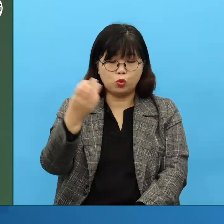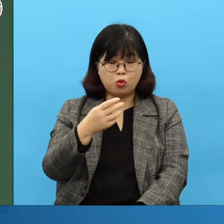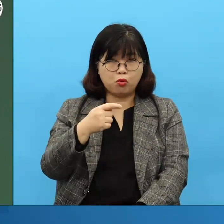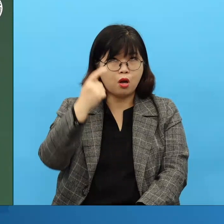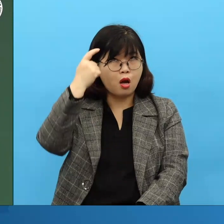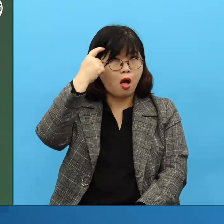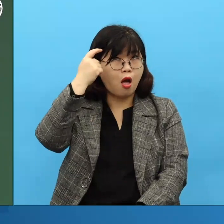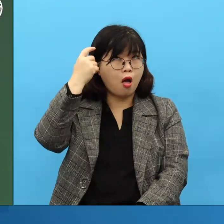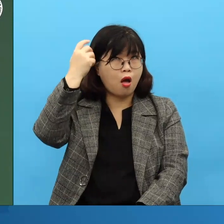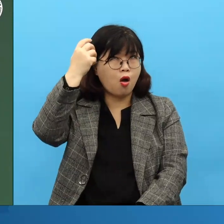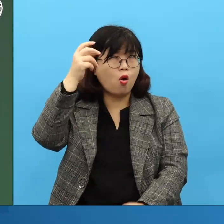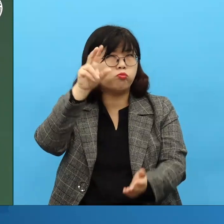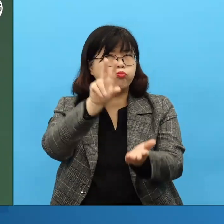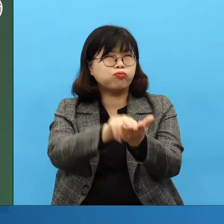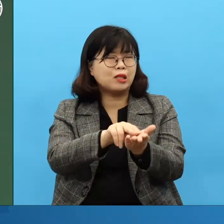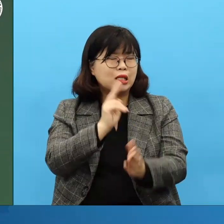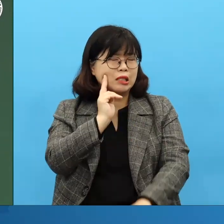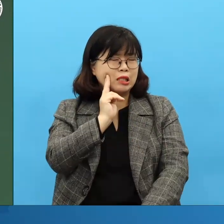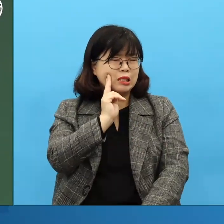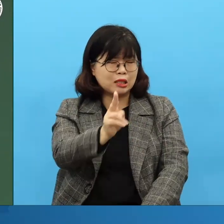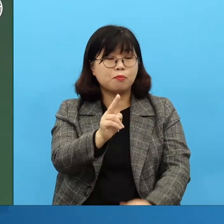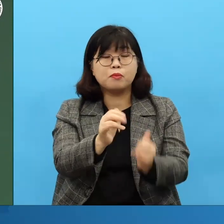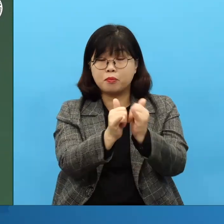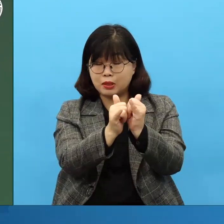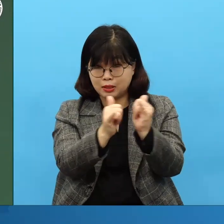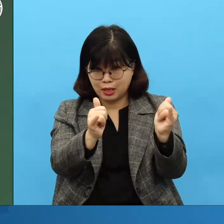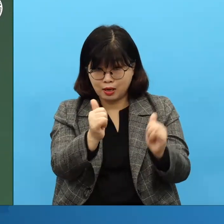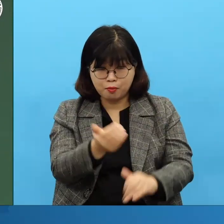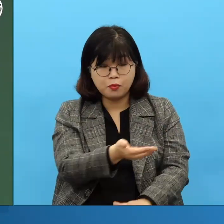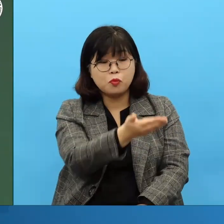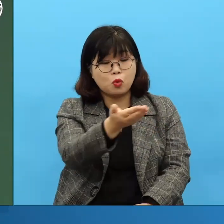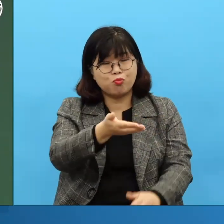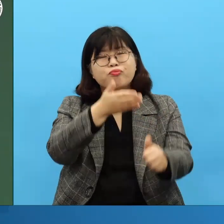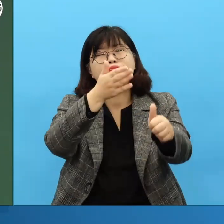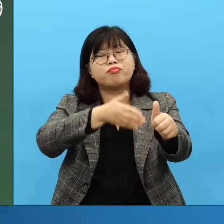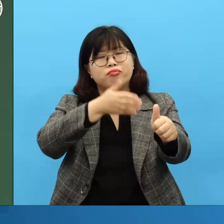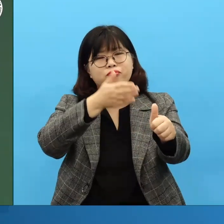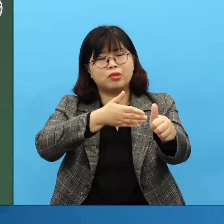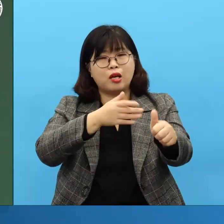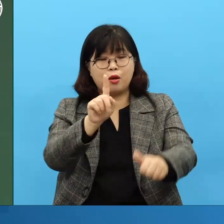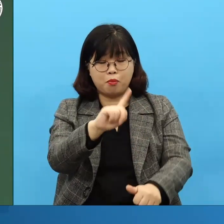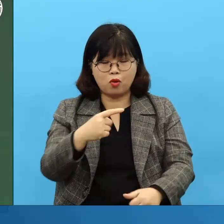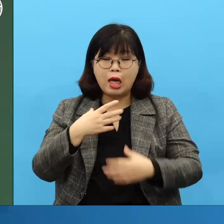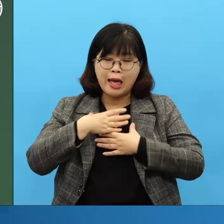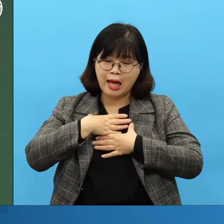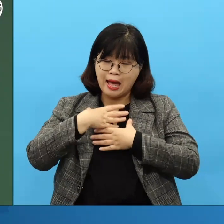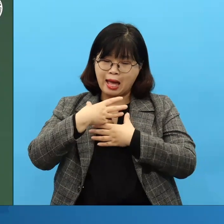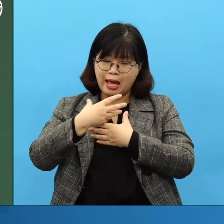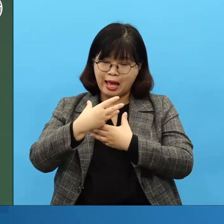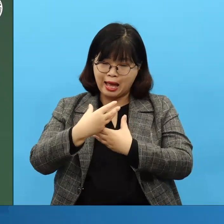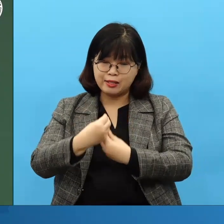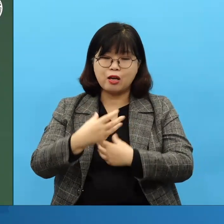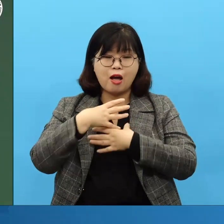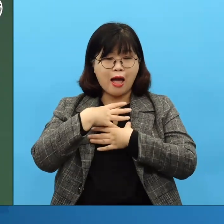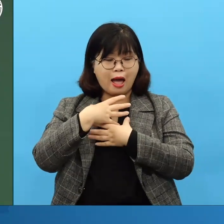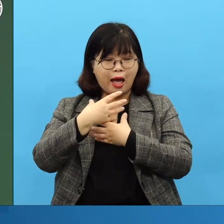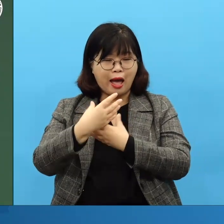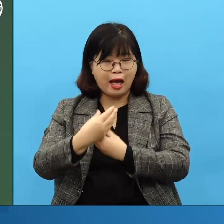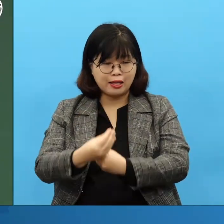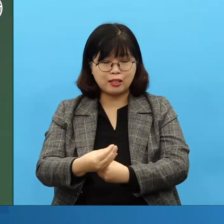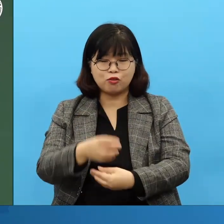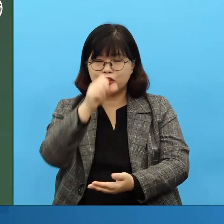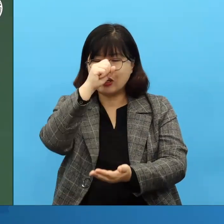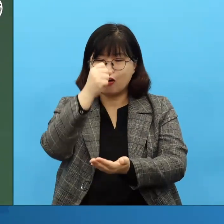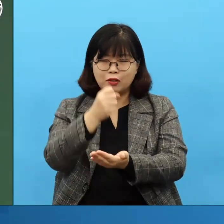These days there are a lot of people with spiritual afflictions. 그런 사람일수록 안정되고 정상적인 걸 자꾸 찾아가면서 기도해야 The 됩니다. more afflicted you are, you must